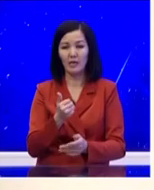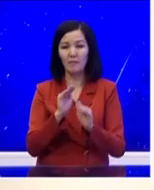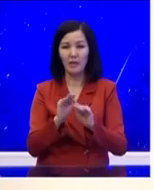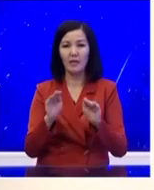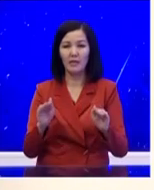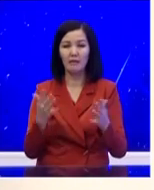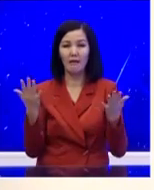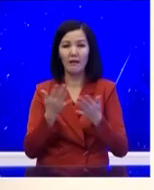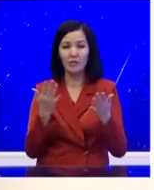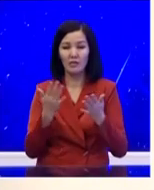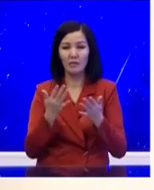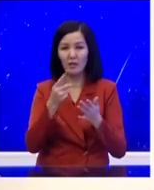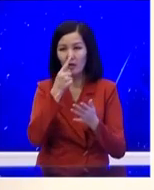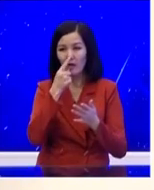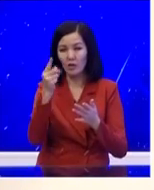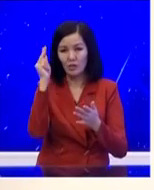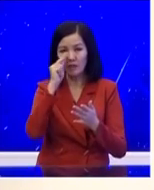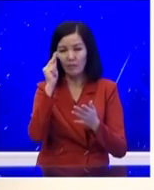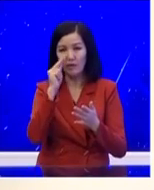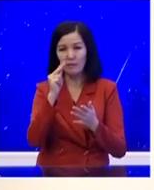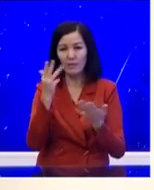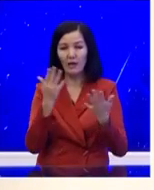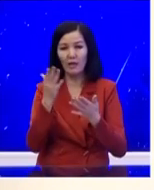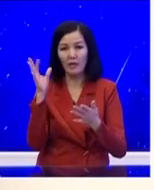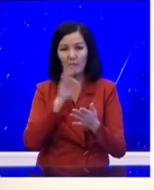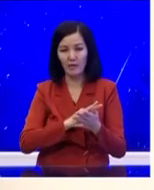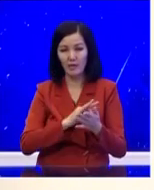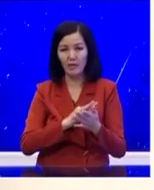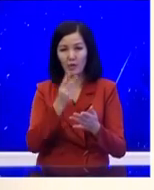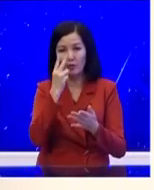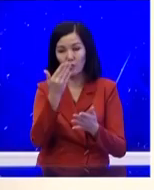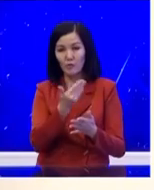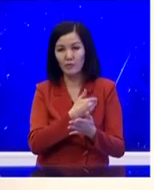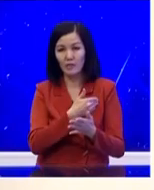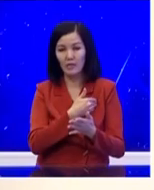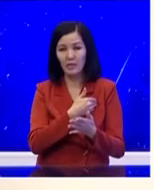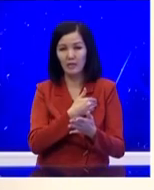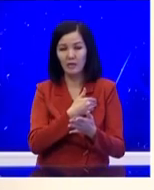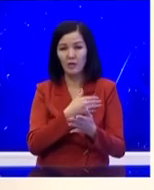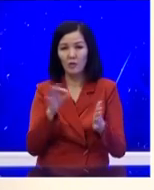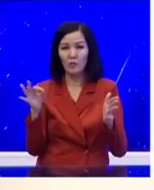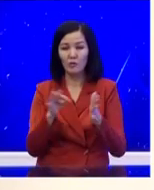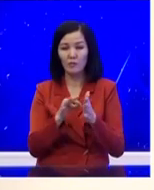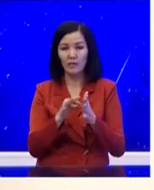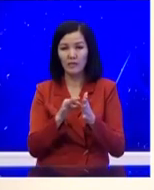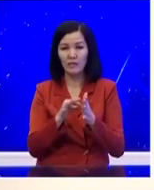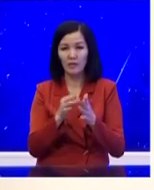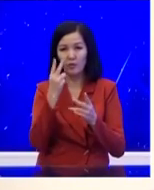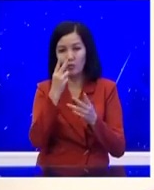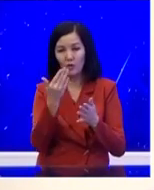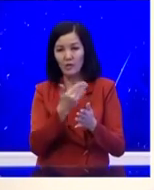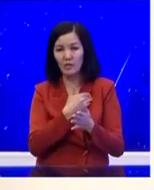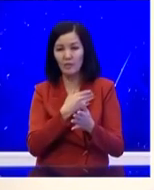біз қаншалықты осы білімді игергендігін көргіміз келген. осы мақсатта біз соны көрейік